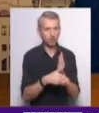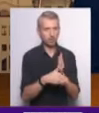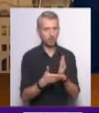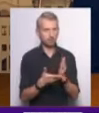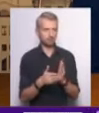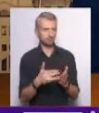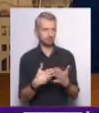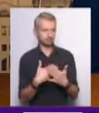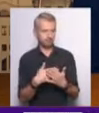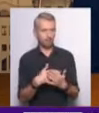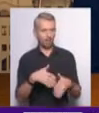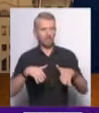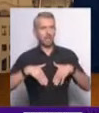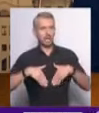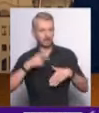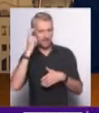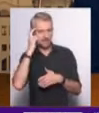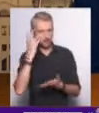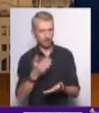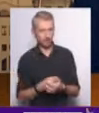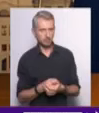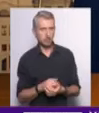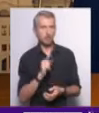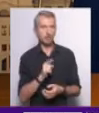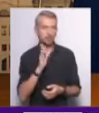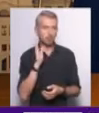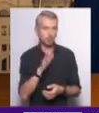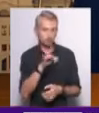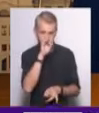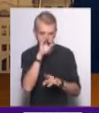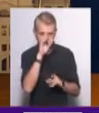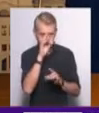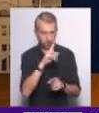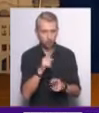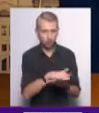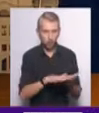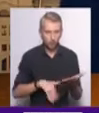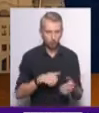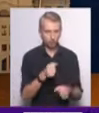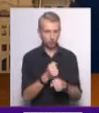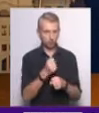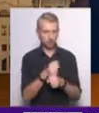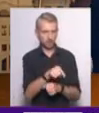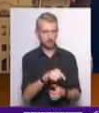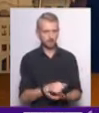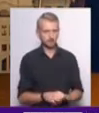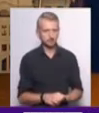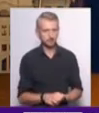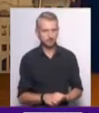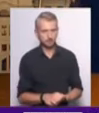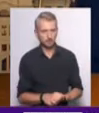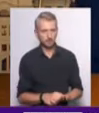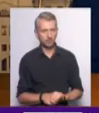Києва, то вони будуть вдаватися до будь-яких дій, для того, щоб продовжити, скажімо так,